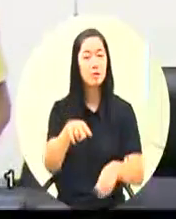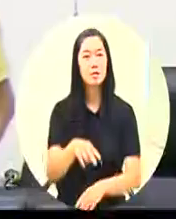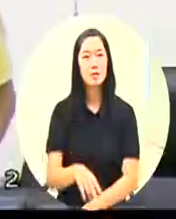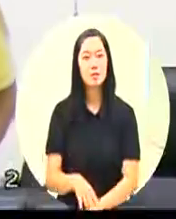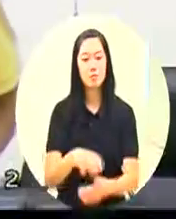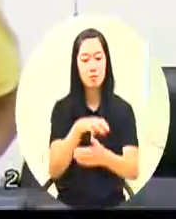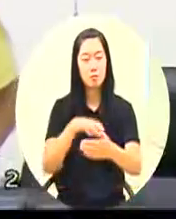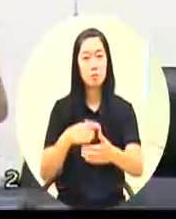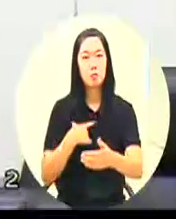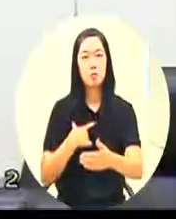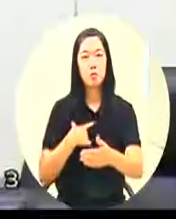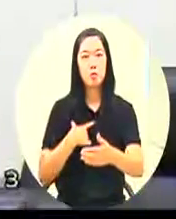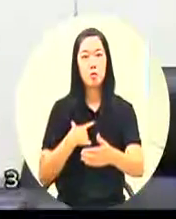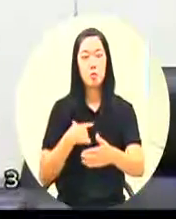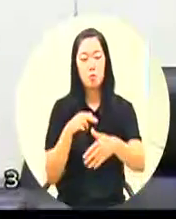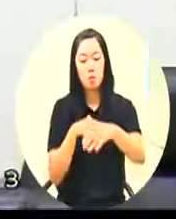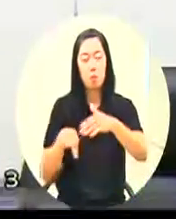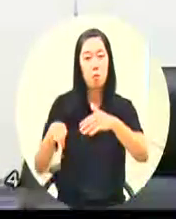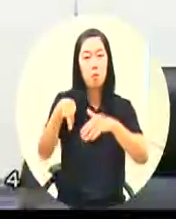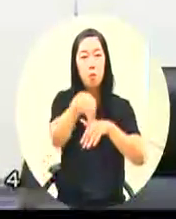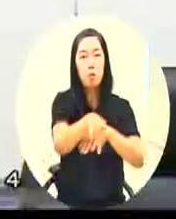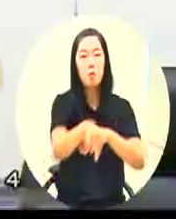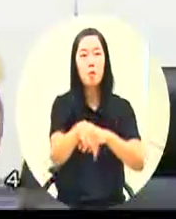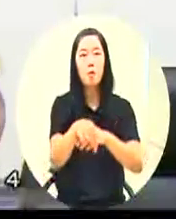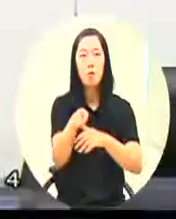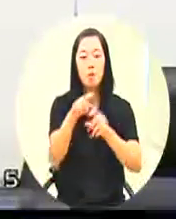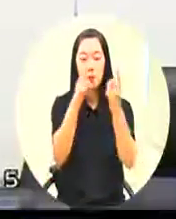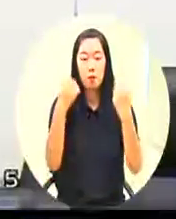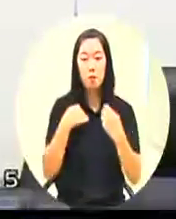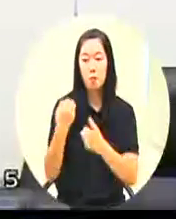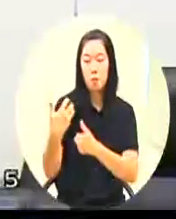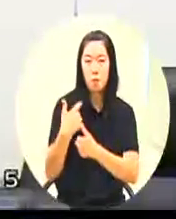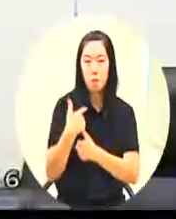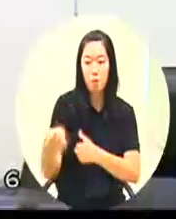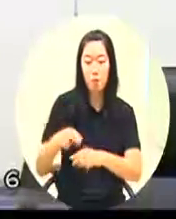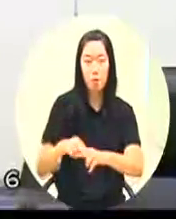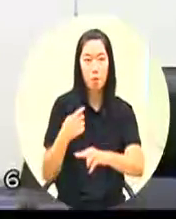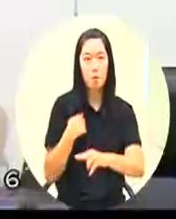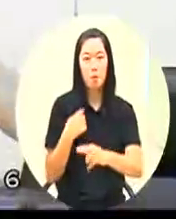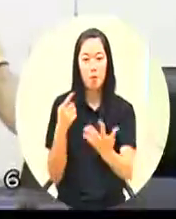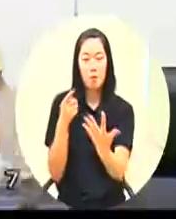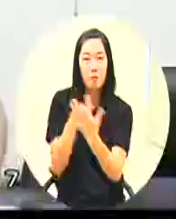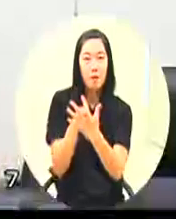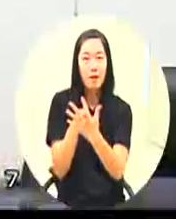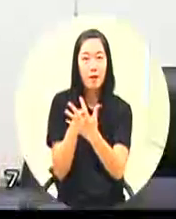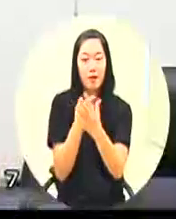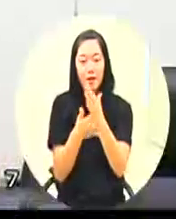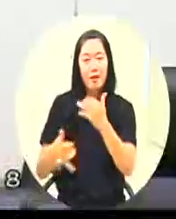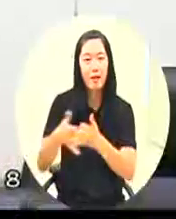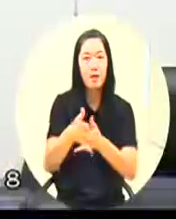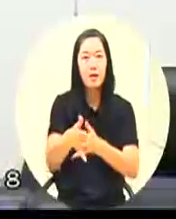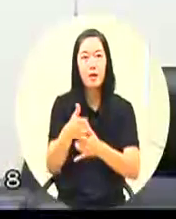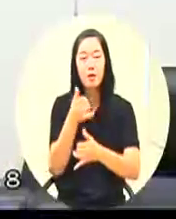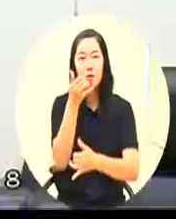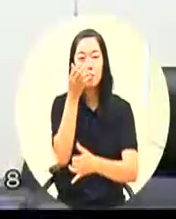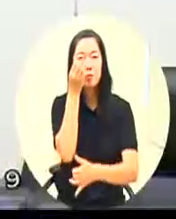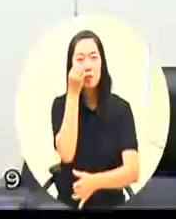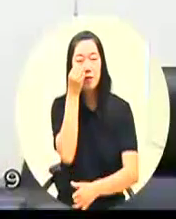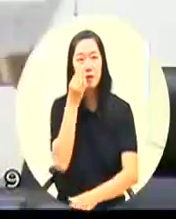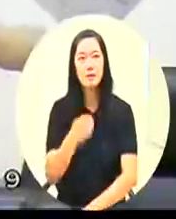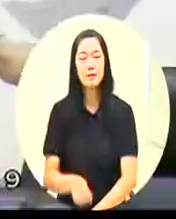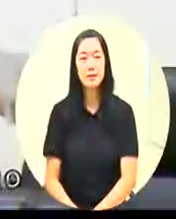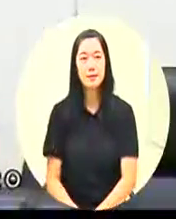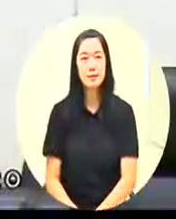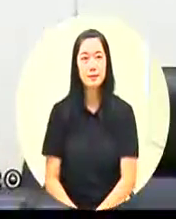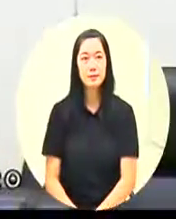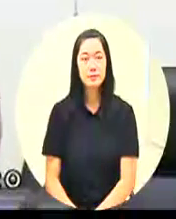中就跑到前面去哈。有点这周演你给他解放拍摄，因为我是从后面插队，不是插队，其实我是去看前面看看看怎